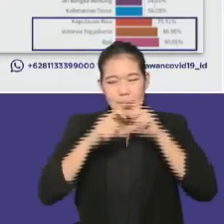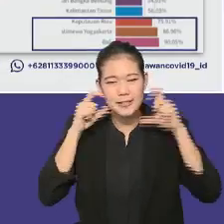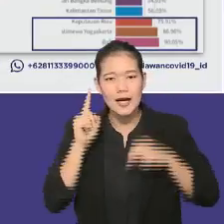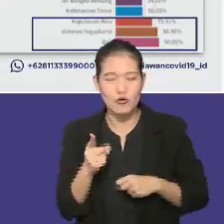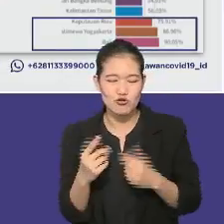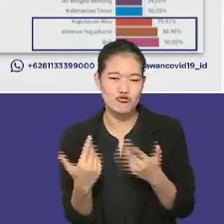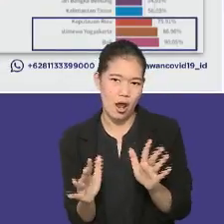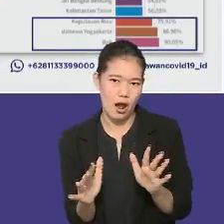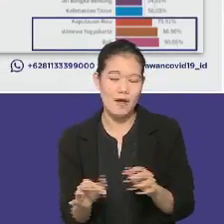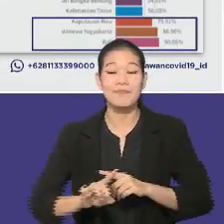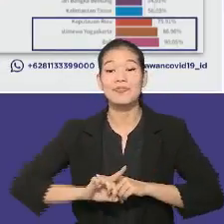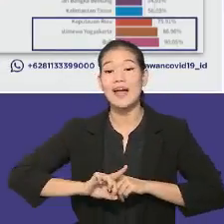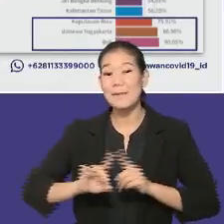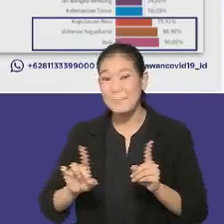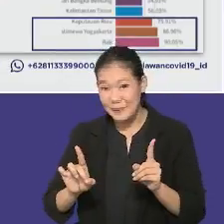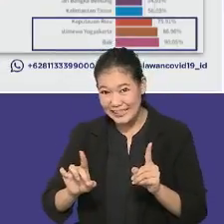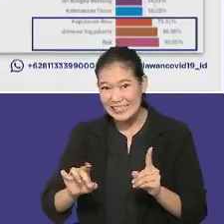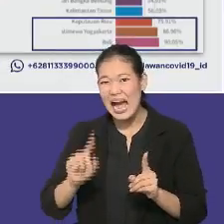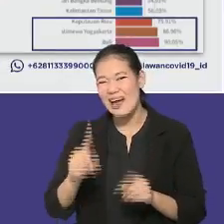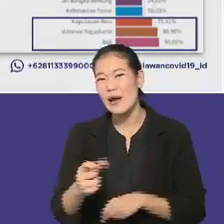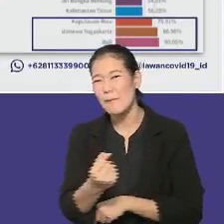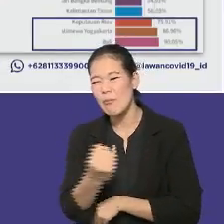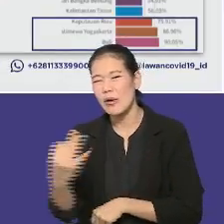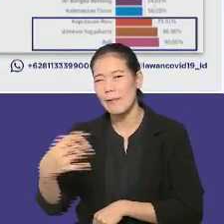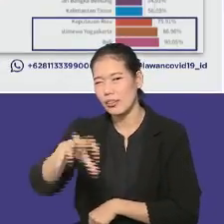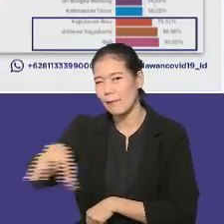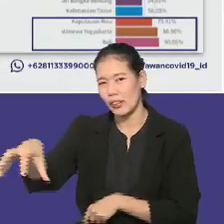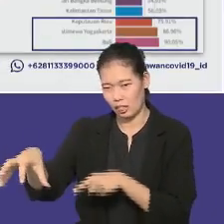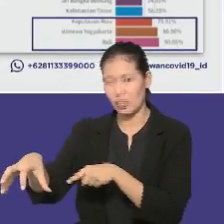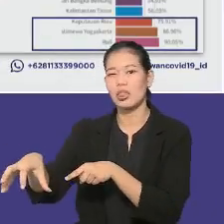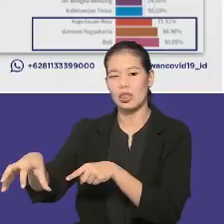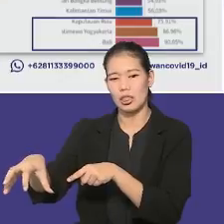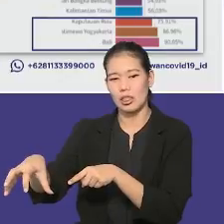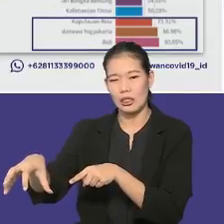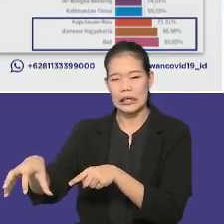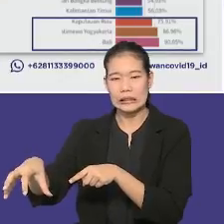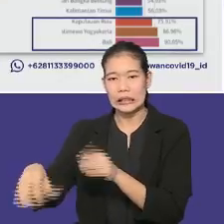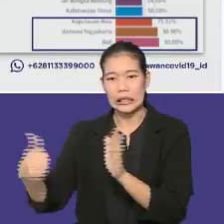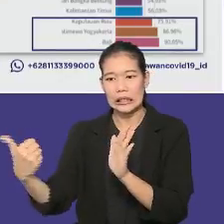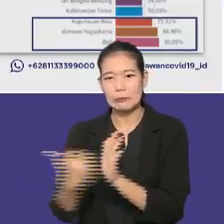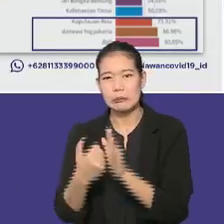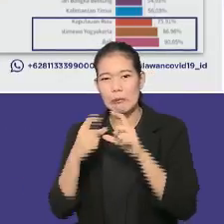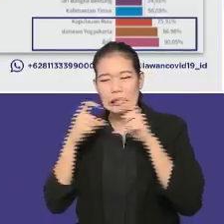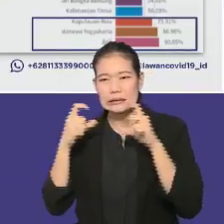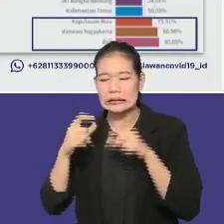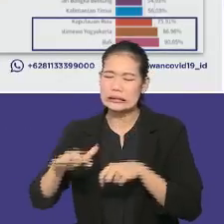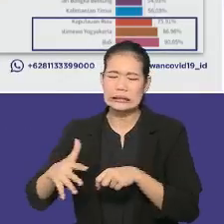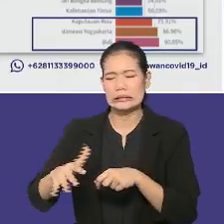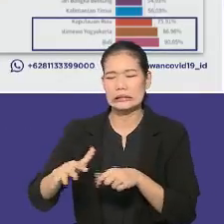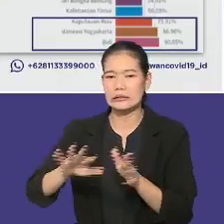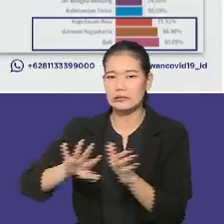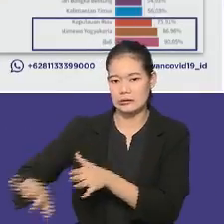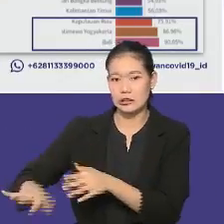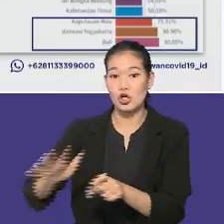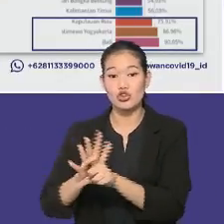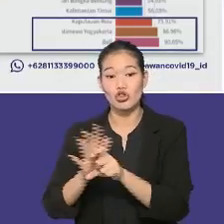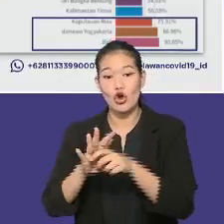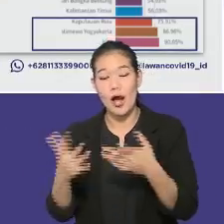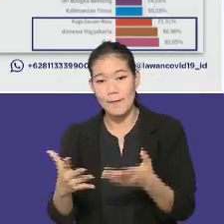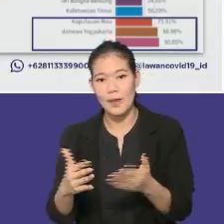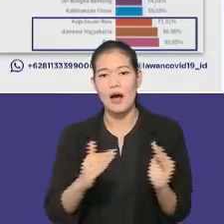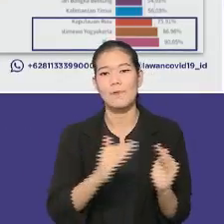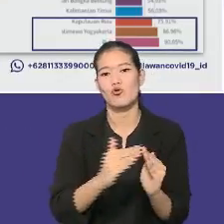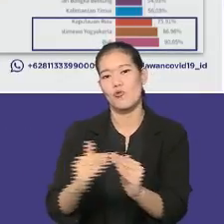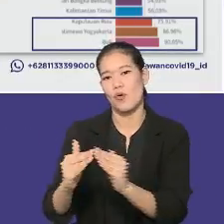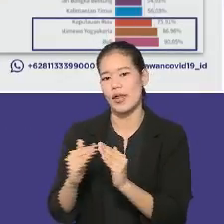masker. Namun, masih ada beberapa lokasi yang kepatuhan memakai maskernya masih rendah, seperti